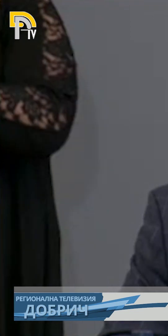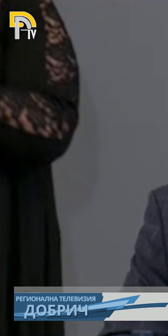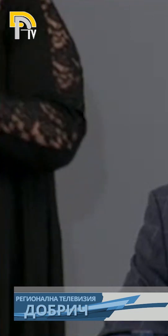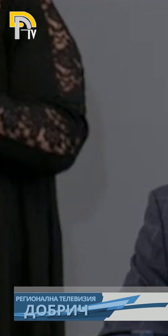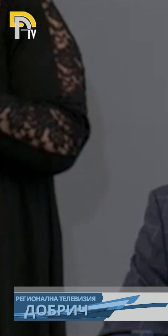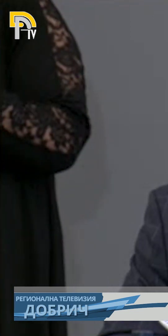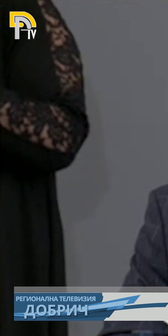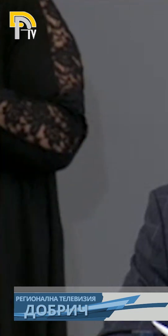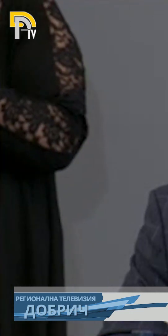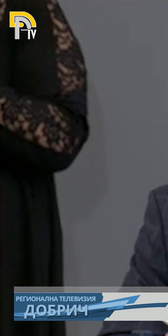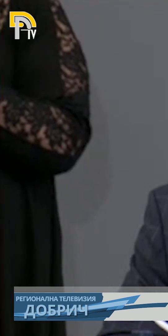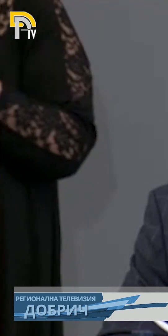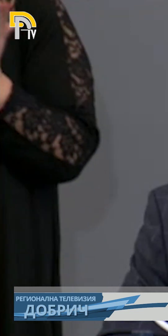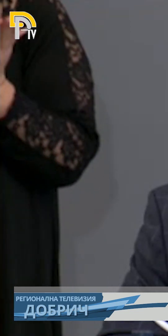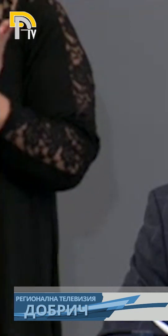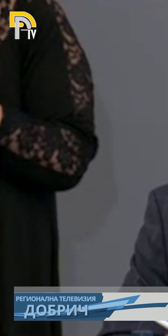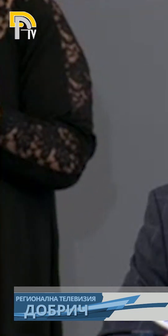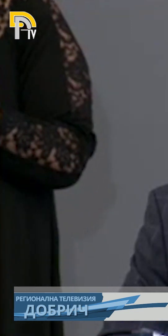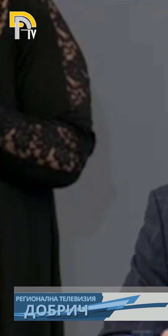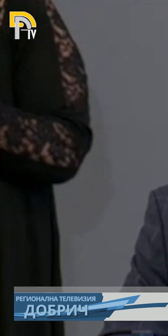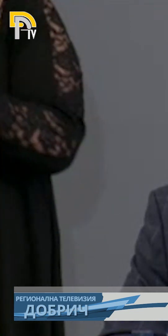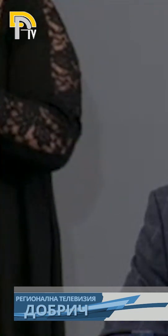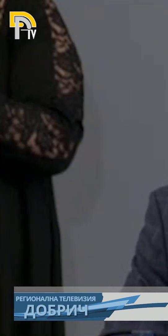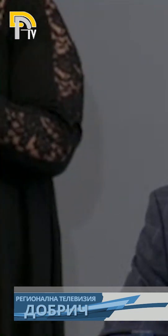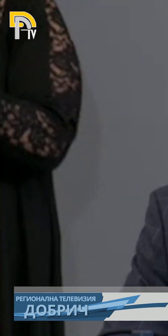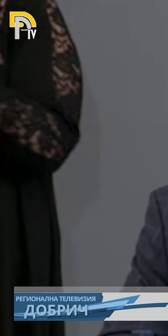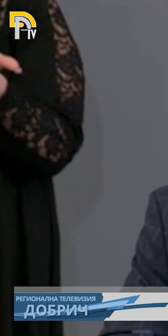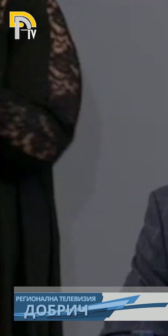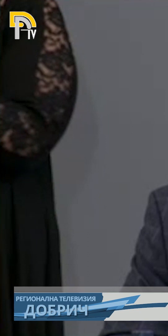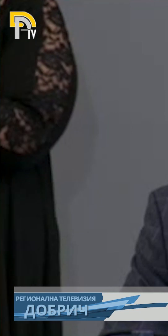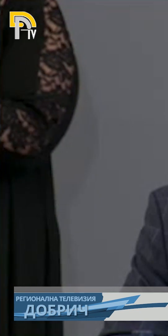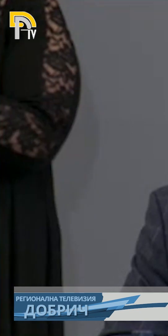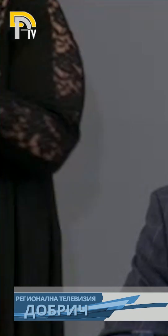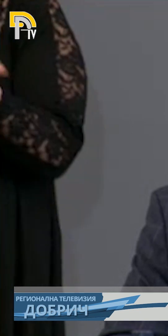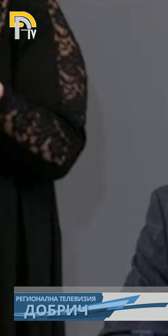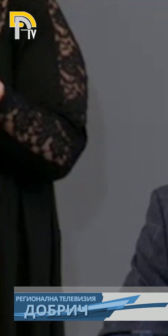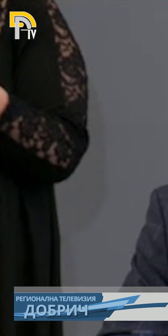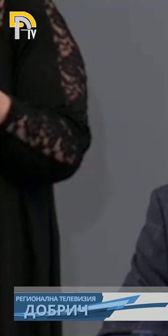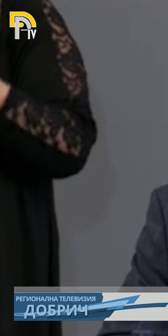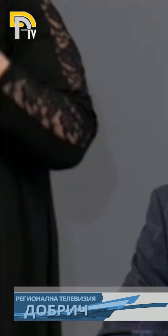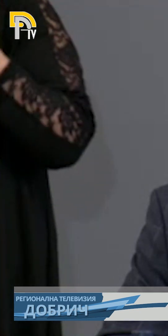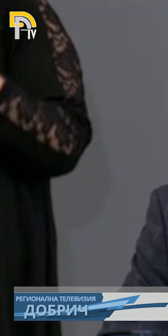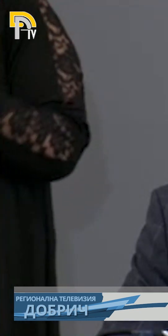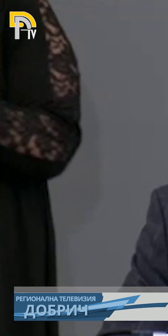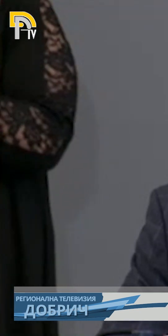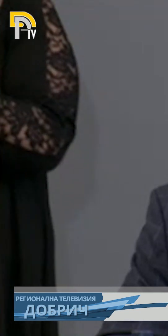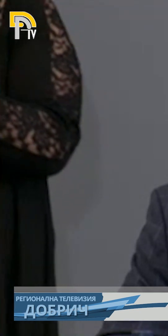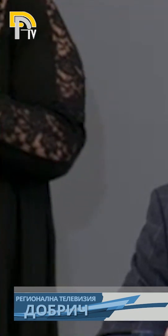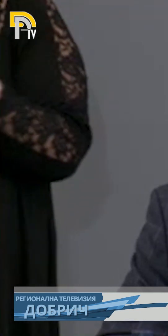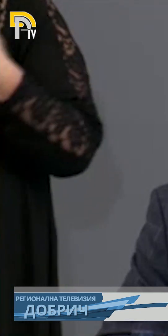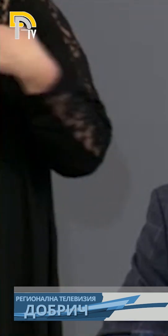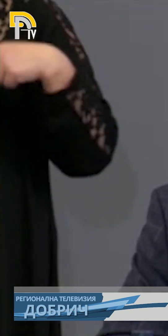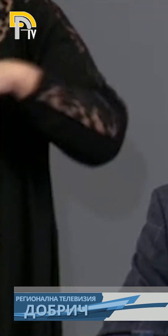нагоре. Въпросът е докъде тя ще стигне. А това вече е нещо, което зависи почти изцяло от нашето поведение.